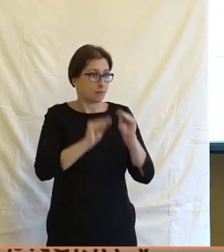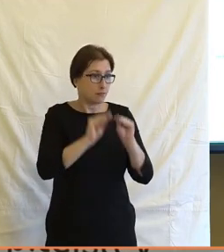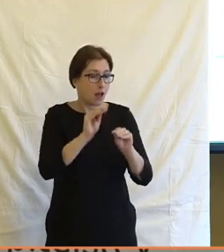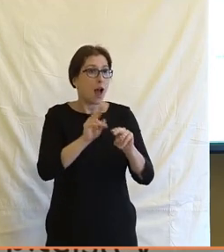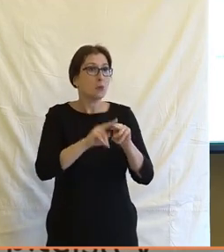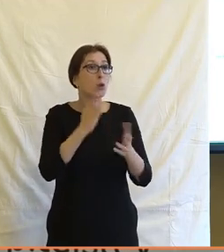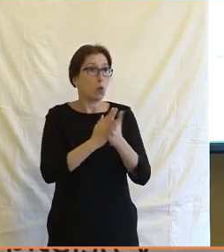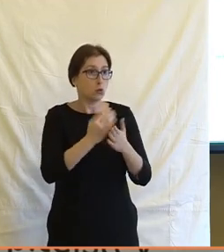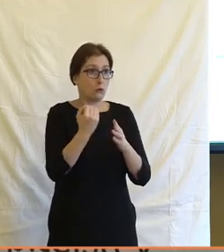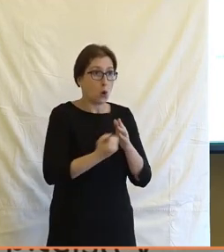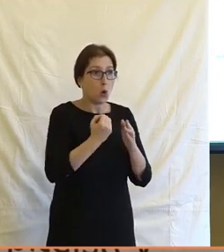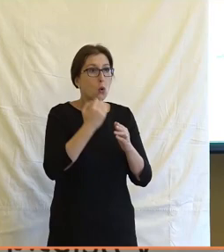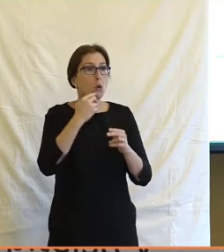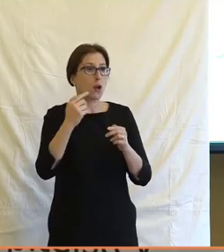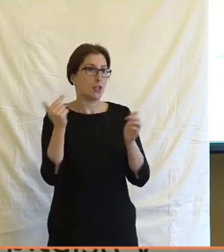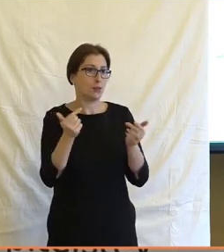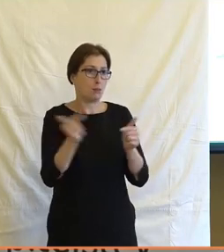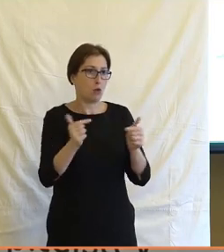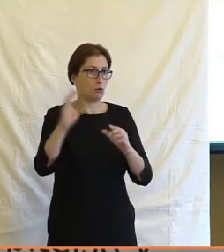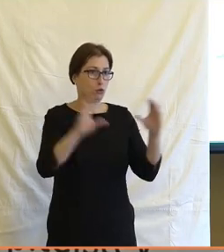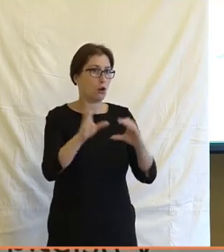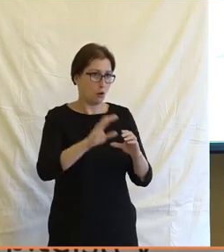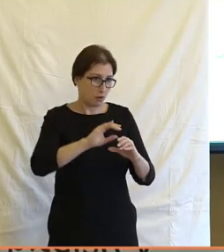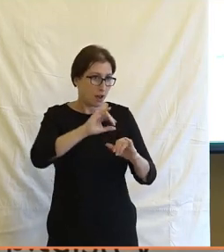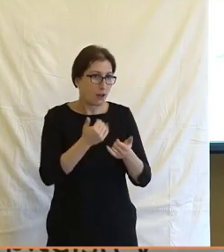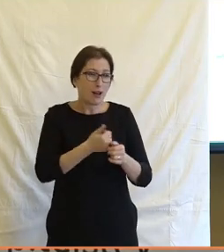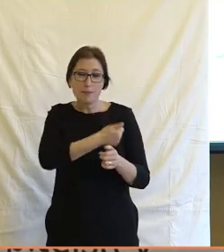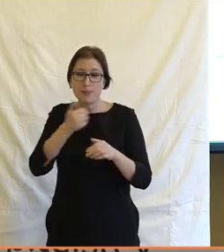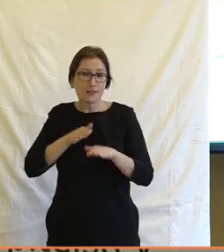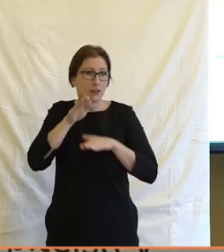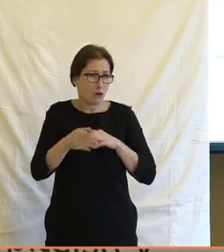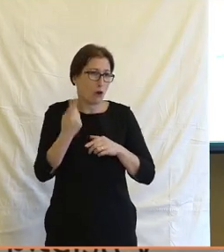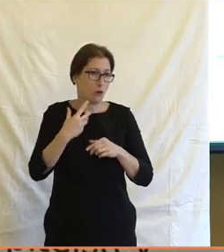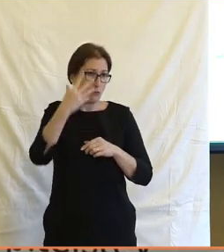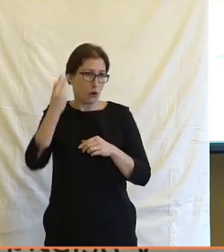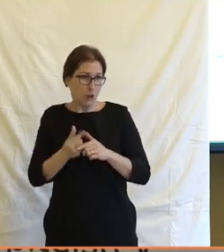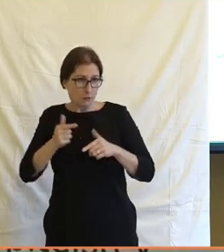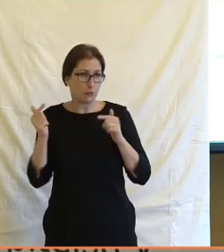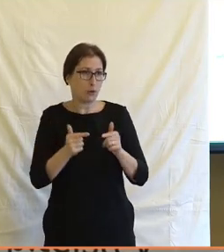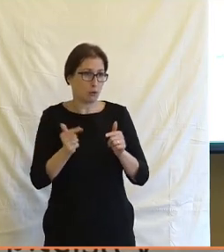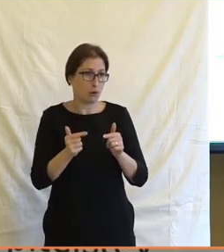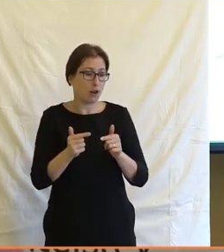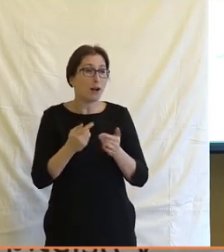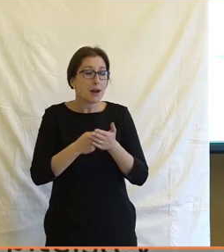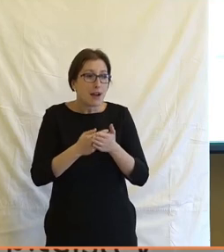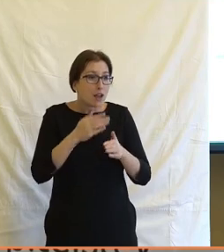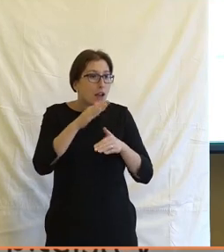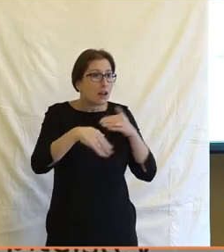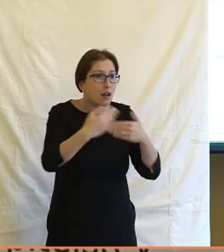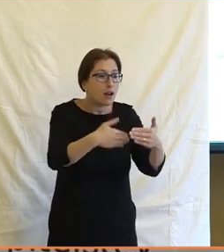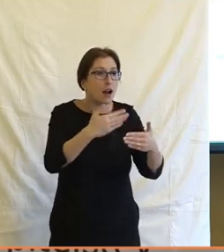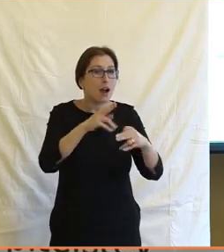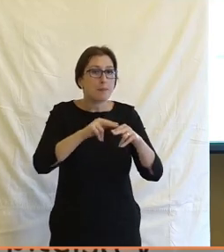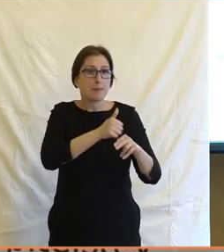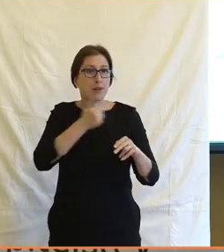bude zahrnuto, řeknu, v kompenzačních pomůckách, v tabulkách, že to bude platit pojišťovna a tak podobně. Ale než se k tomu dostanete, tak je strašně dlouhá